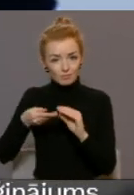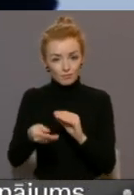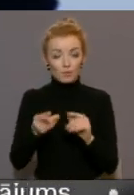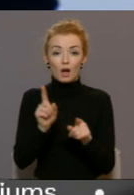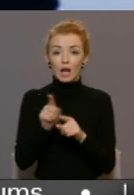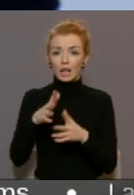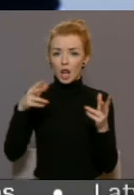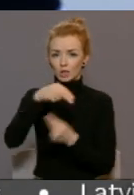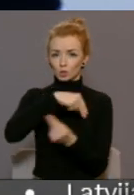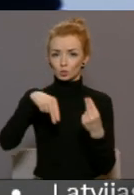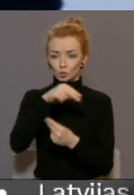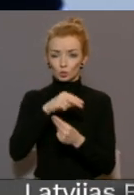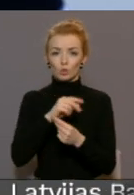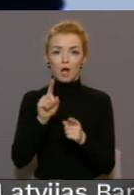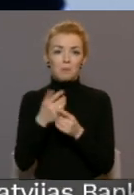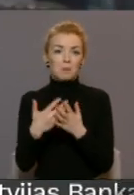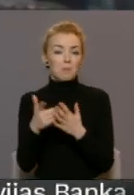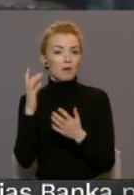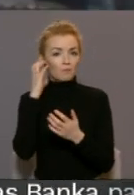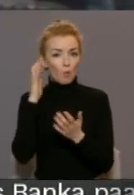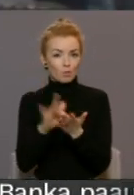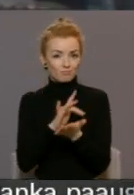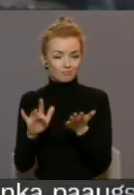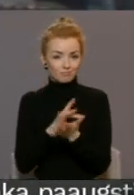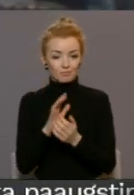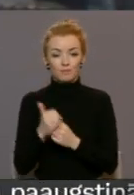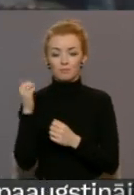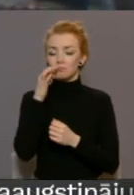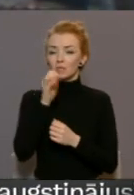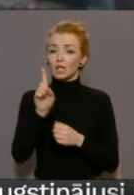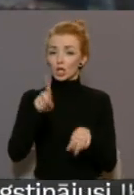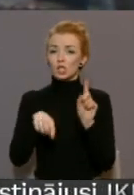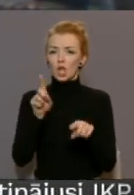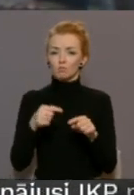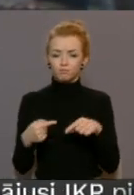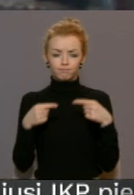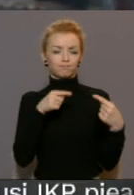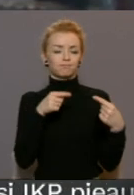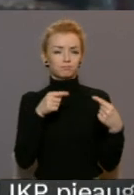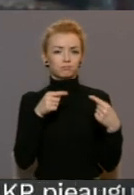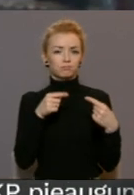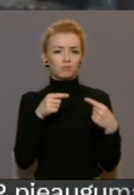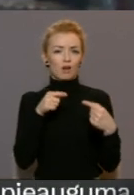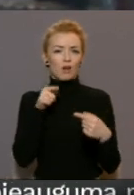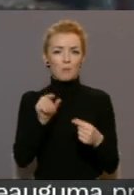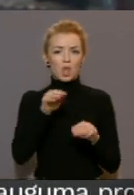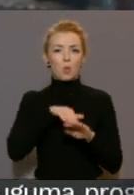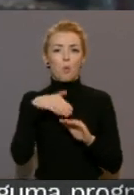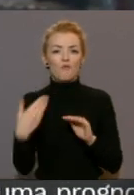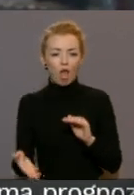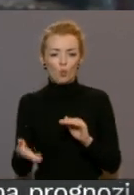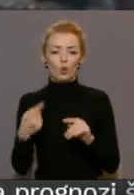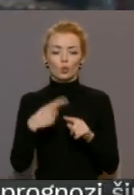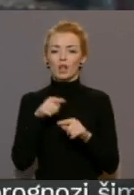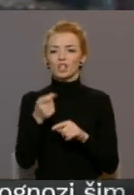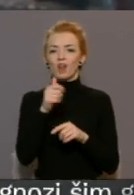nesēju atlīdzību noteikt viedtelefoniem. Ir, protams, dažas iebildes, ka tas varbūt ir novēloti un ka